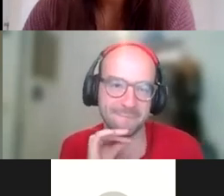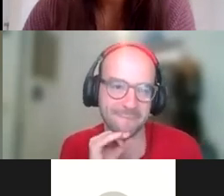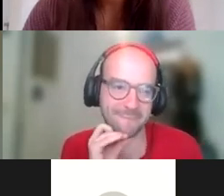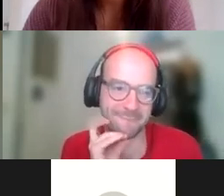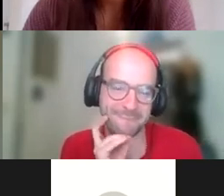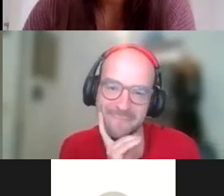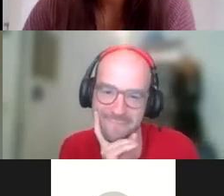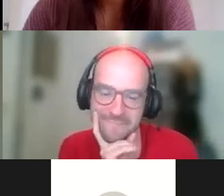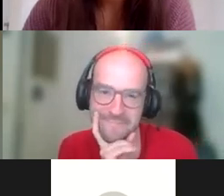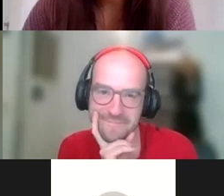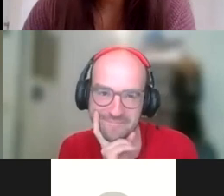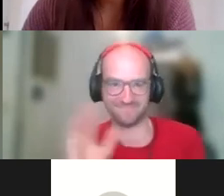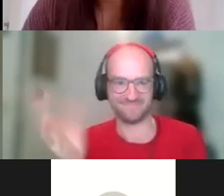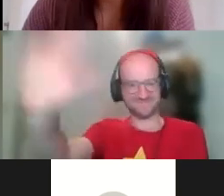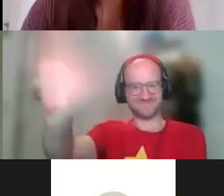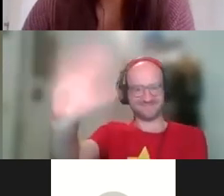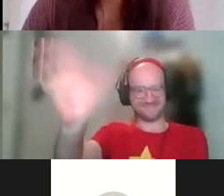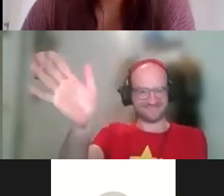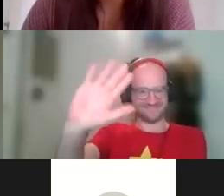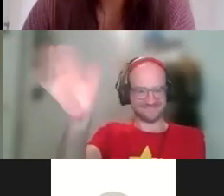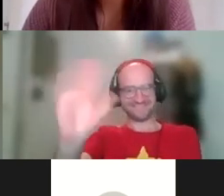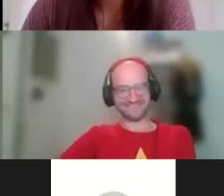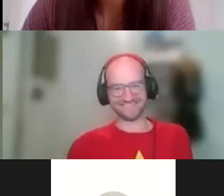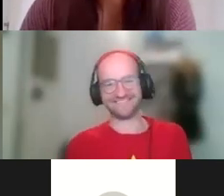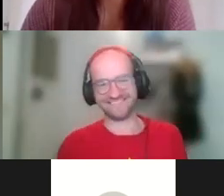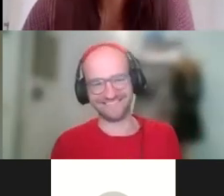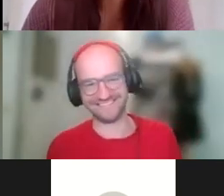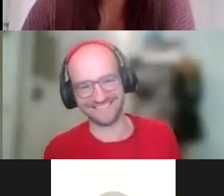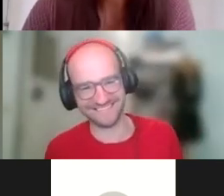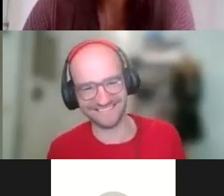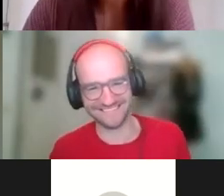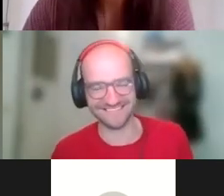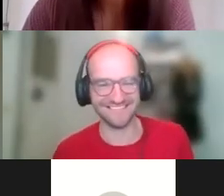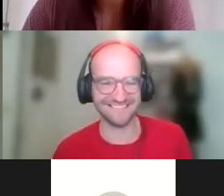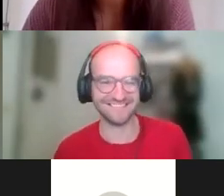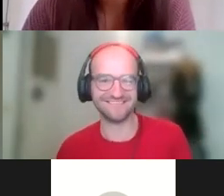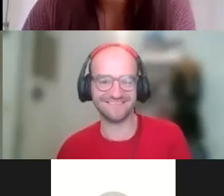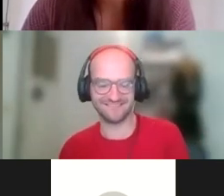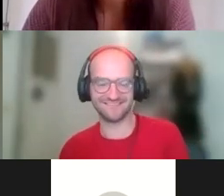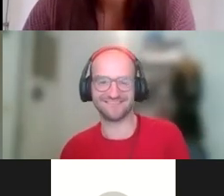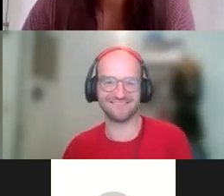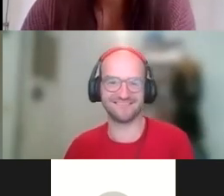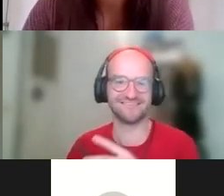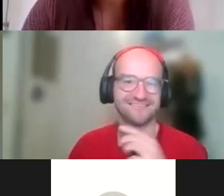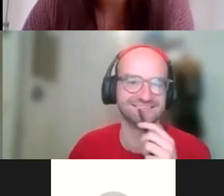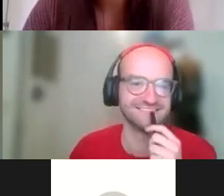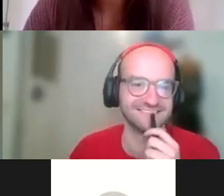ja... Dag, veel succes ook allemaal. Veel succes. Geniet ervan. En we mogen ietsje meer. En dan gaan we ook van kunnen.